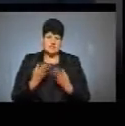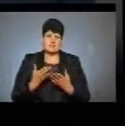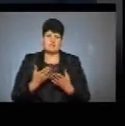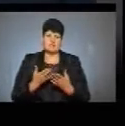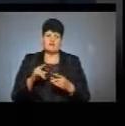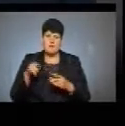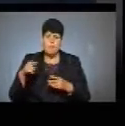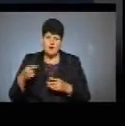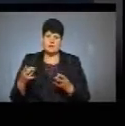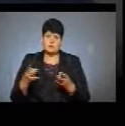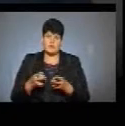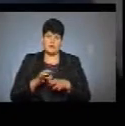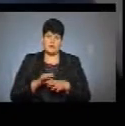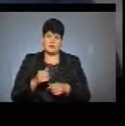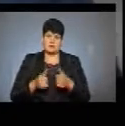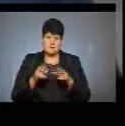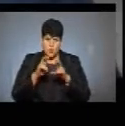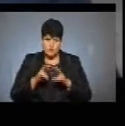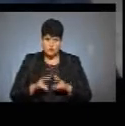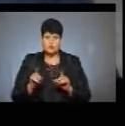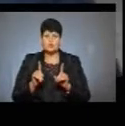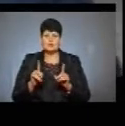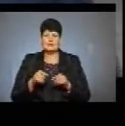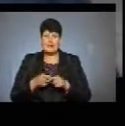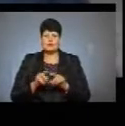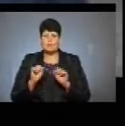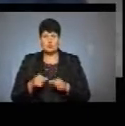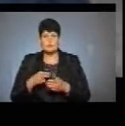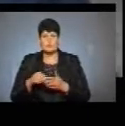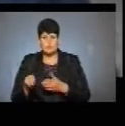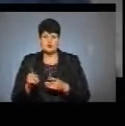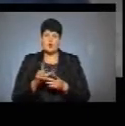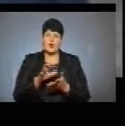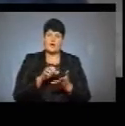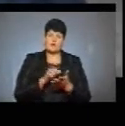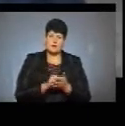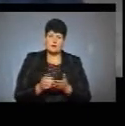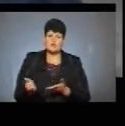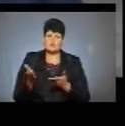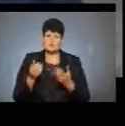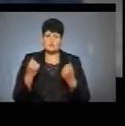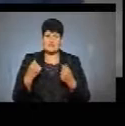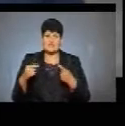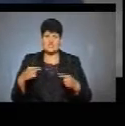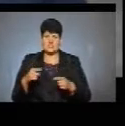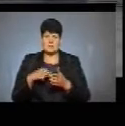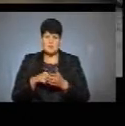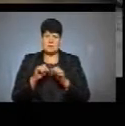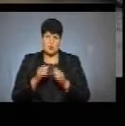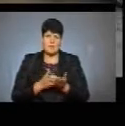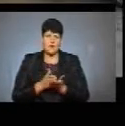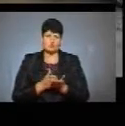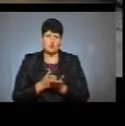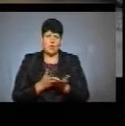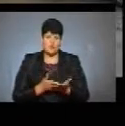для проведення змагань. Далі ми проаналізуємо, яку техніку можна придбати, яку техніку можна орендувати або запросити спортсменів з інших міст, які могли б обслуговувати. До